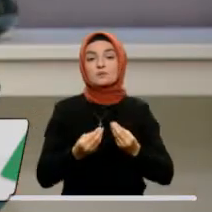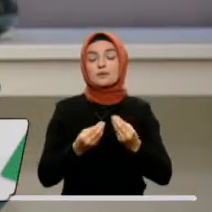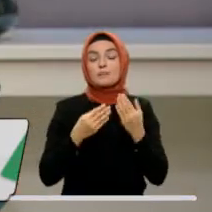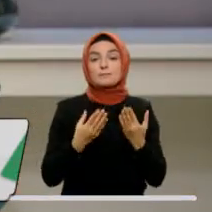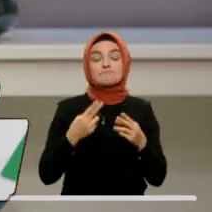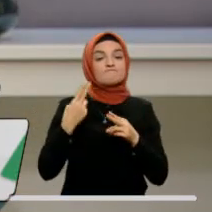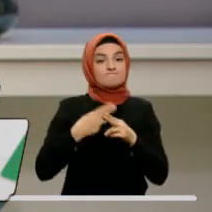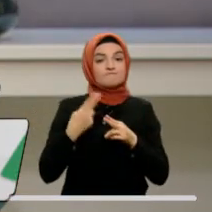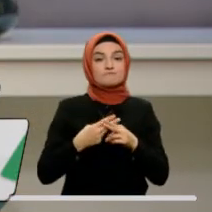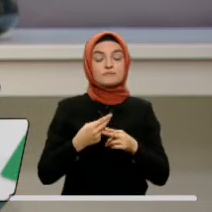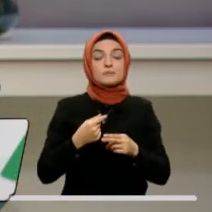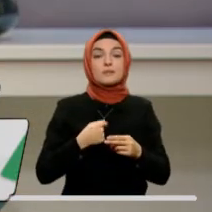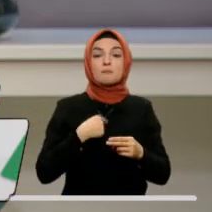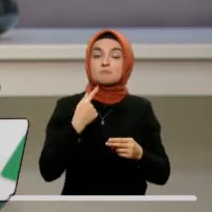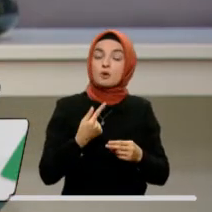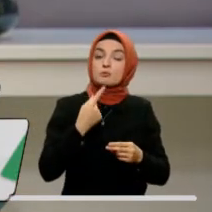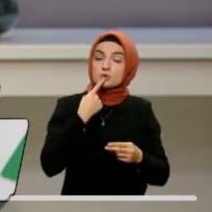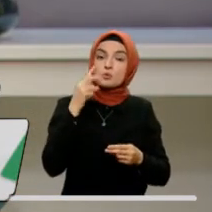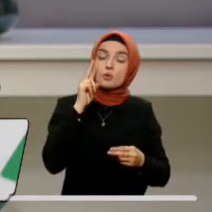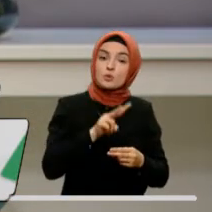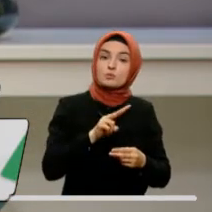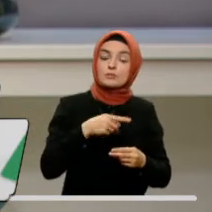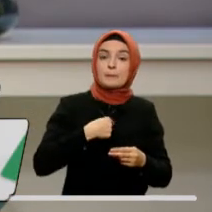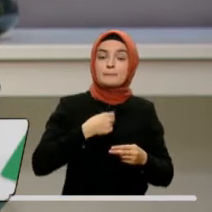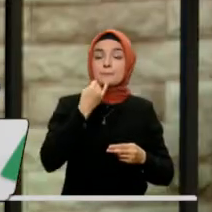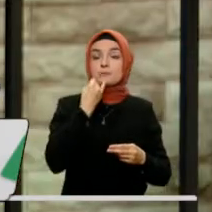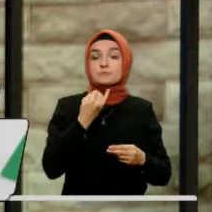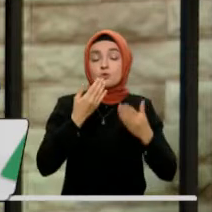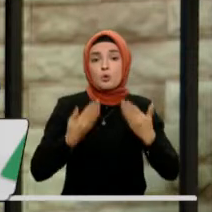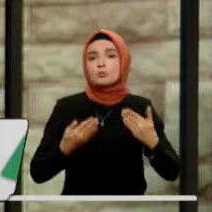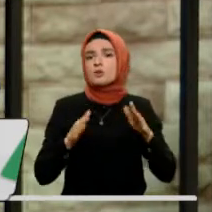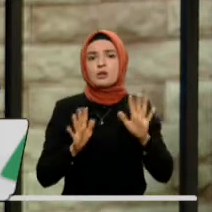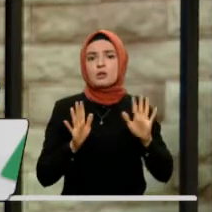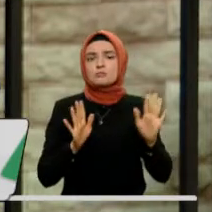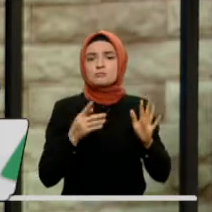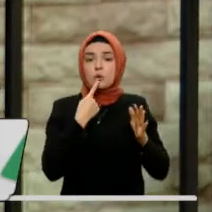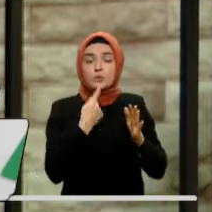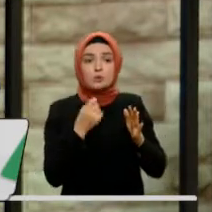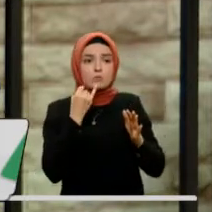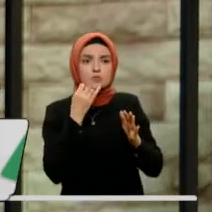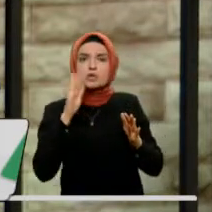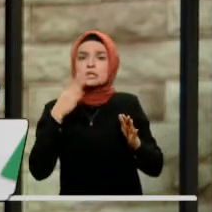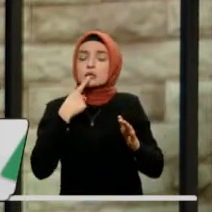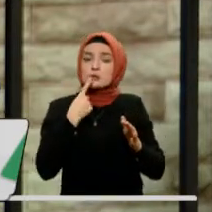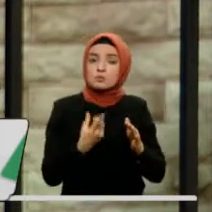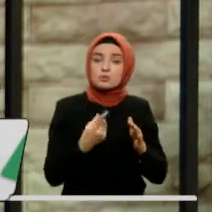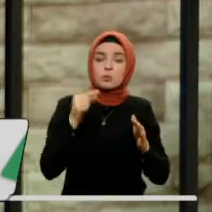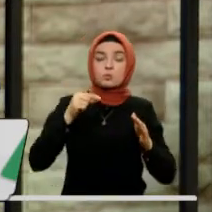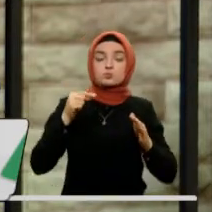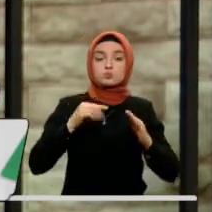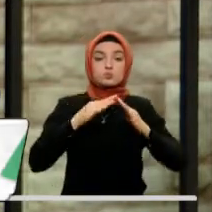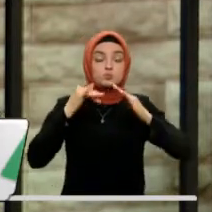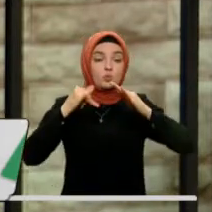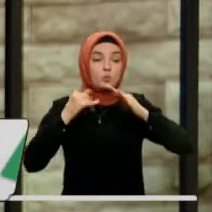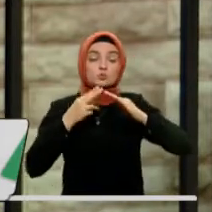öyle terapilerde tanışıyorum ki diyor ki ben misafirlik kabul etmem, misafire de gitmem diyor. Şimdi bunun aynı komşunuzun